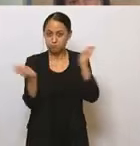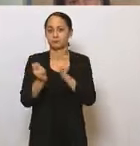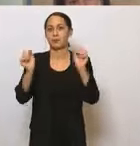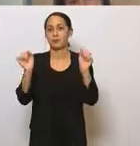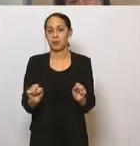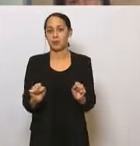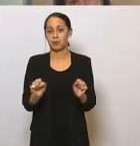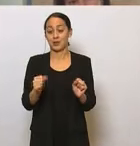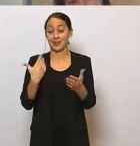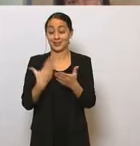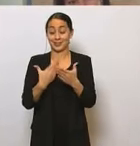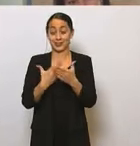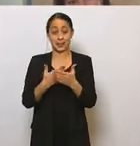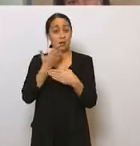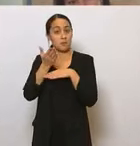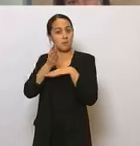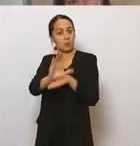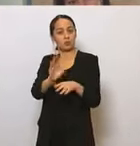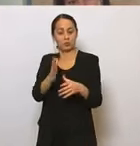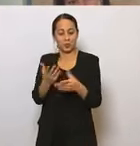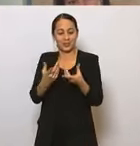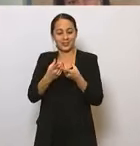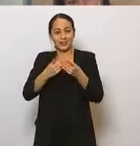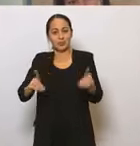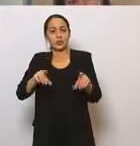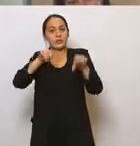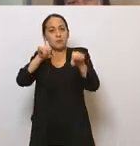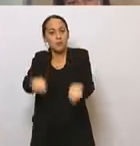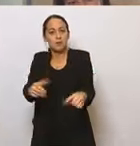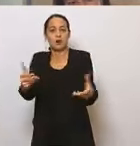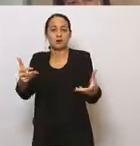démocratie peut faire. Alors,